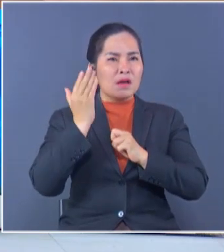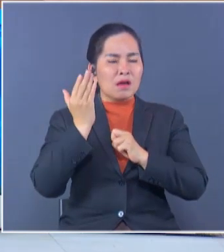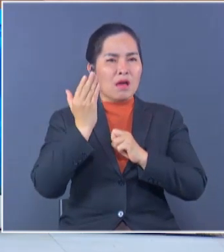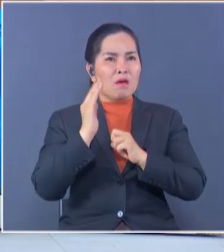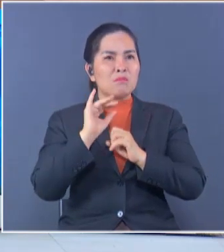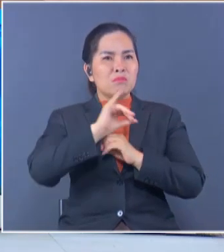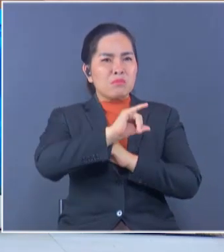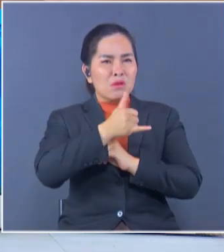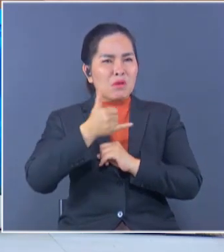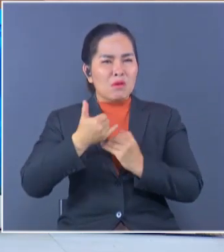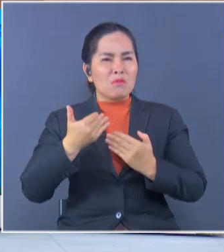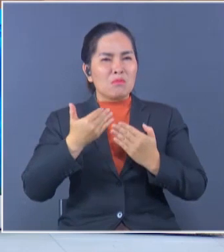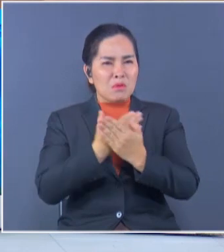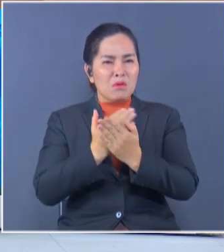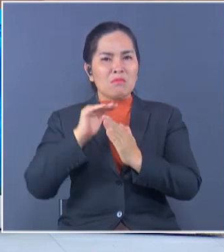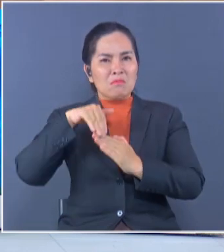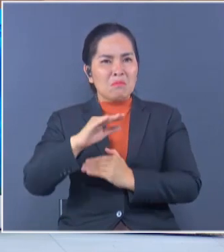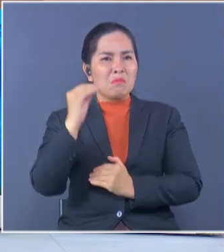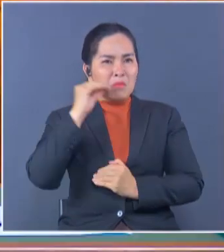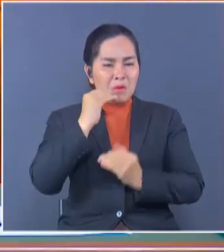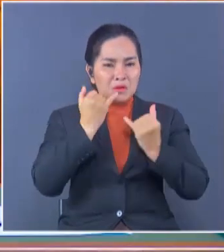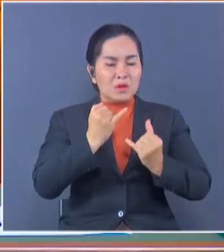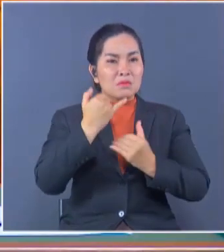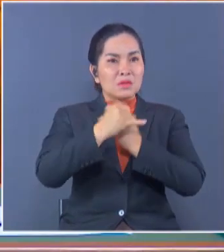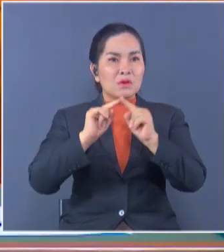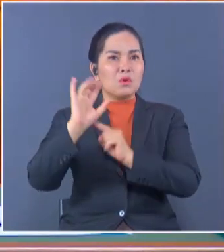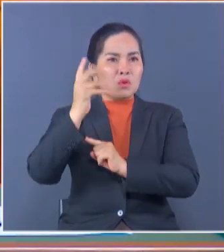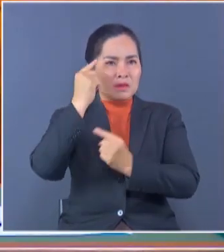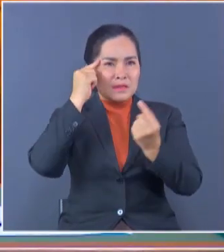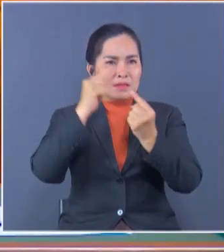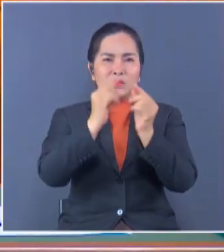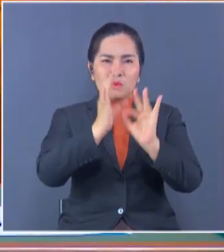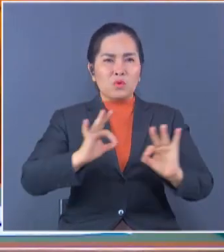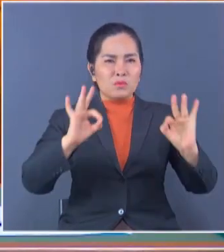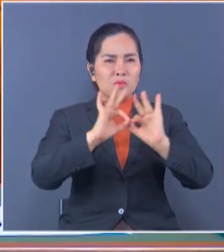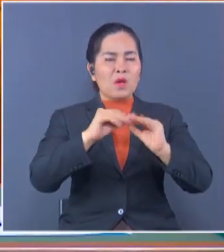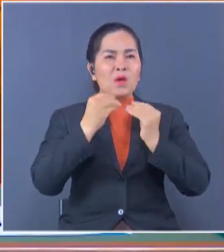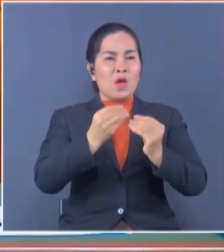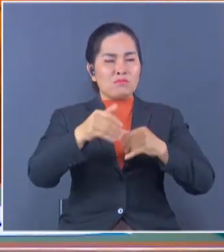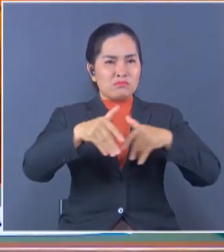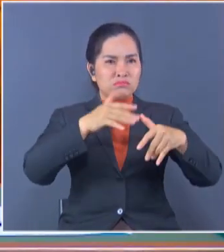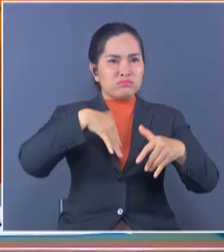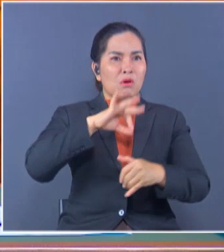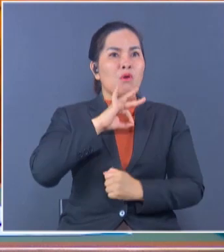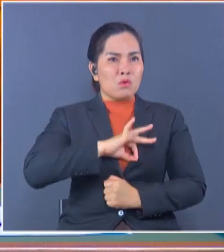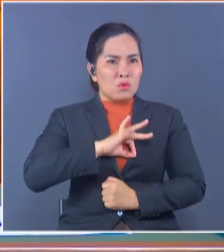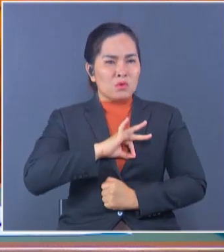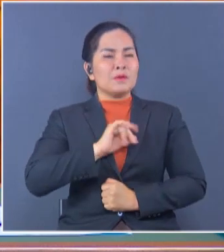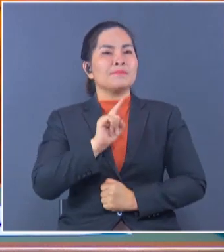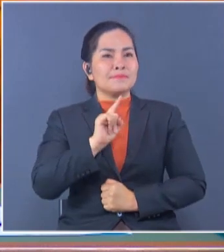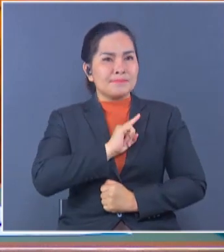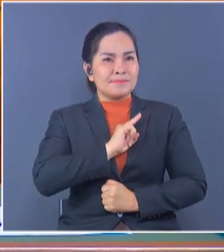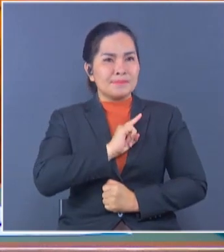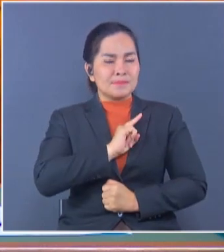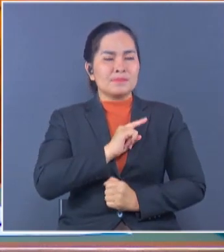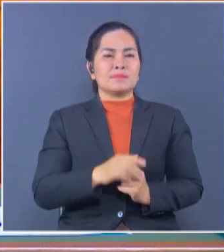ยนแปลงไปเนี่ยนะครับทุกวันนี้เนี่ยนะครับทั่วโลกเนี่ยตระหนักถึงเรื่องของการสร้างจิตสำนึกนะครับเพื่อให้ประชาชนได้มีจิตสำนึกในเรื่